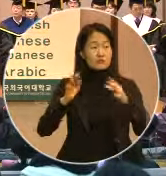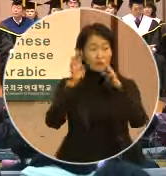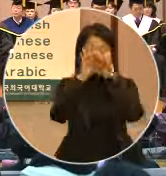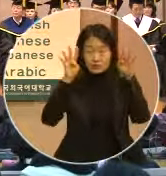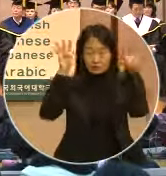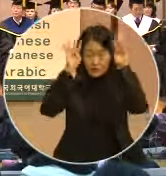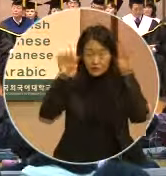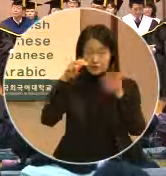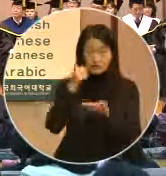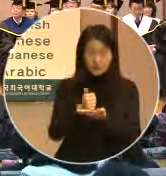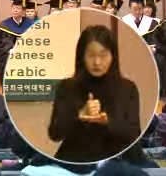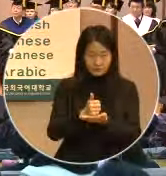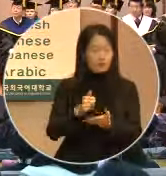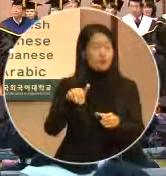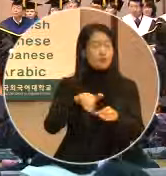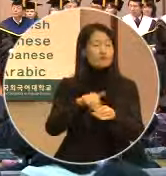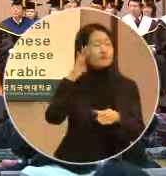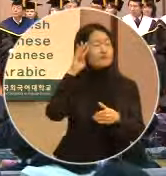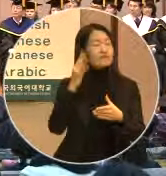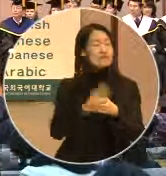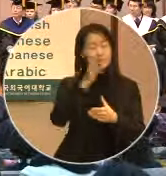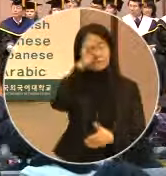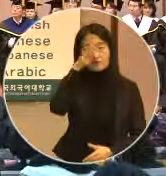총장 문학박사 박철.